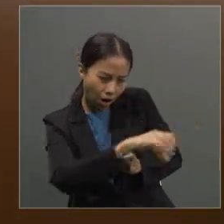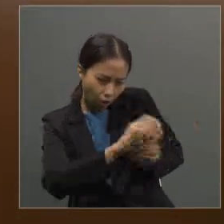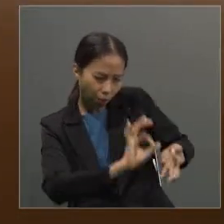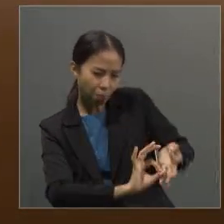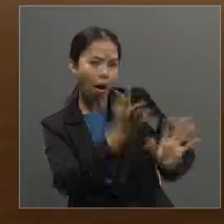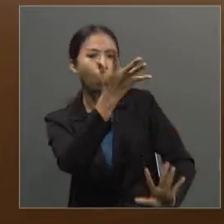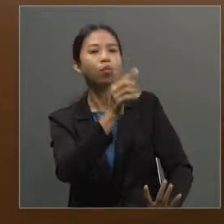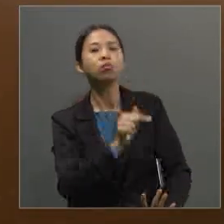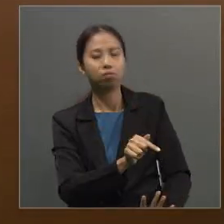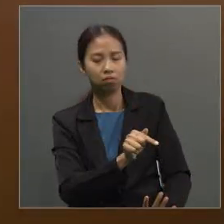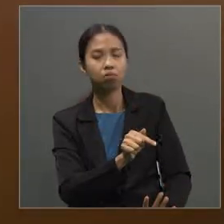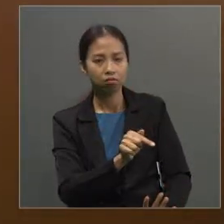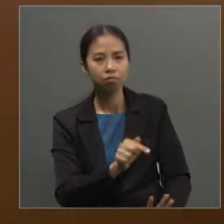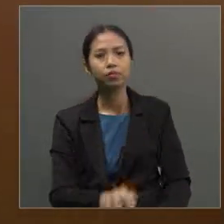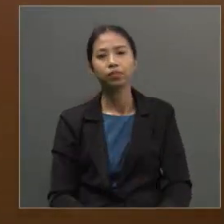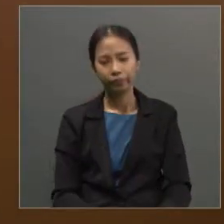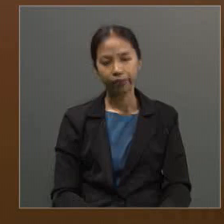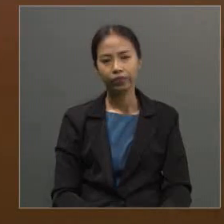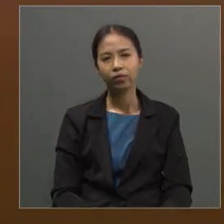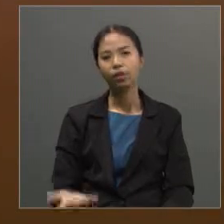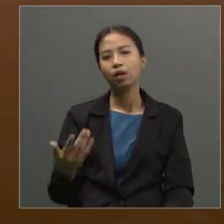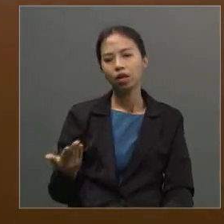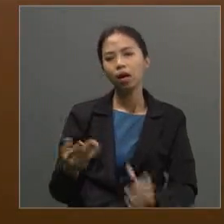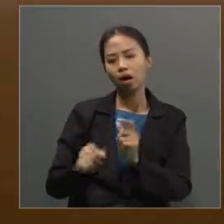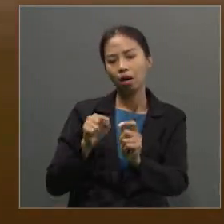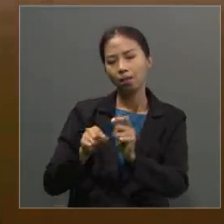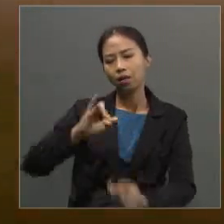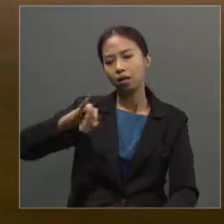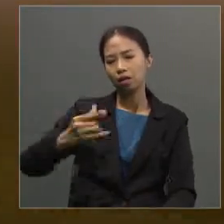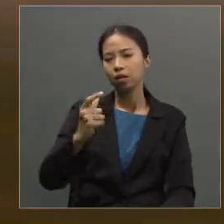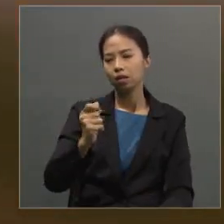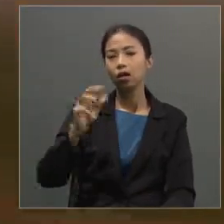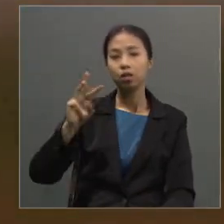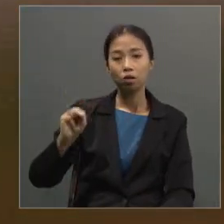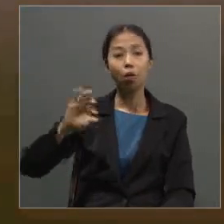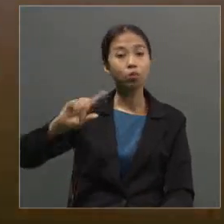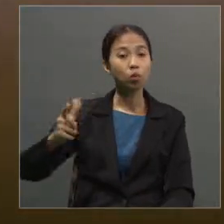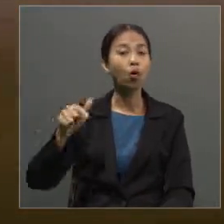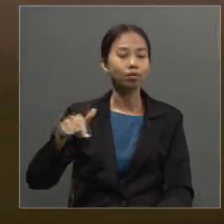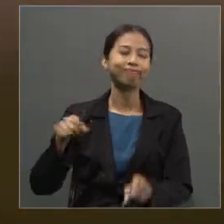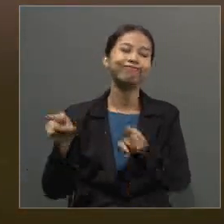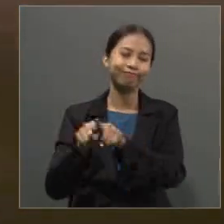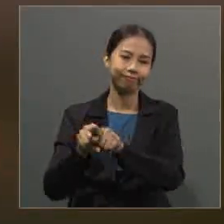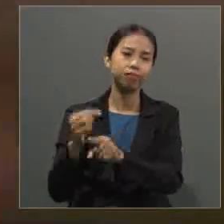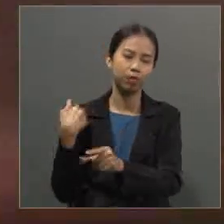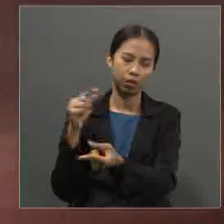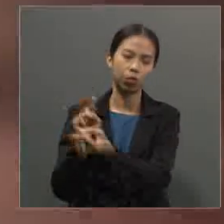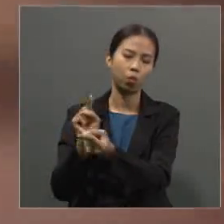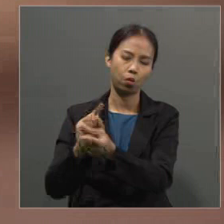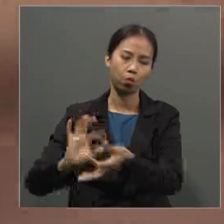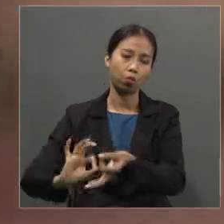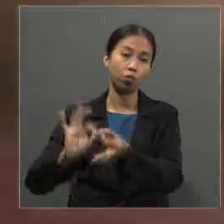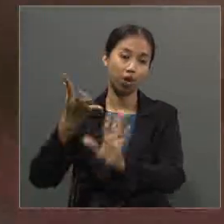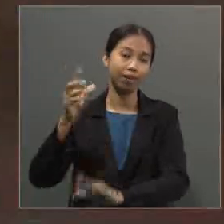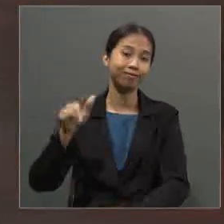เผาป่านั่นเองส่วนที่จอมทองค่ะก็มีไฟป่าเช่นเดียวกันโดยเฉพาะที่บริเวณหน่วยพิทักษ์แม่เตี๊ยอุทยานแห่งชาติดอยอินทนนท์